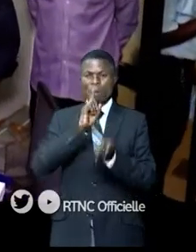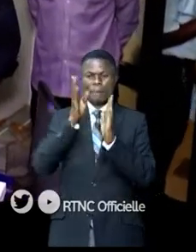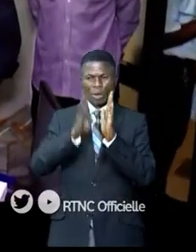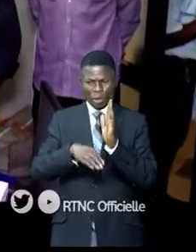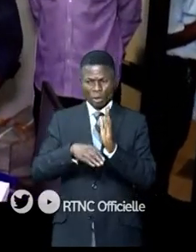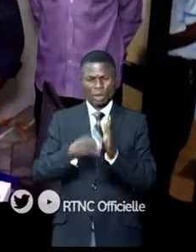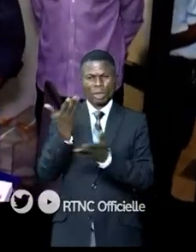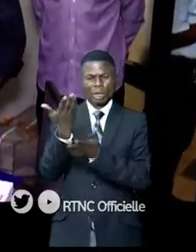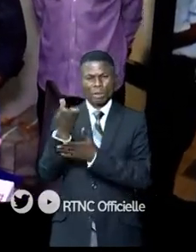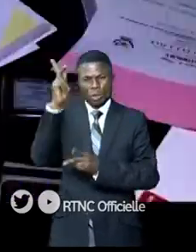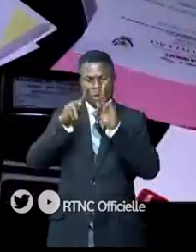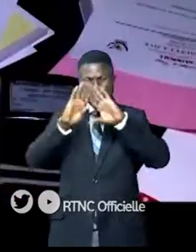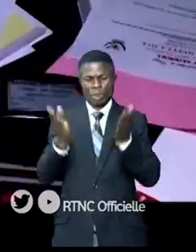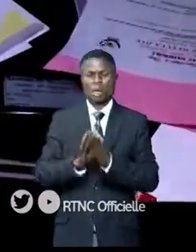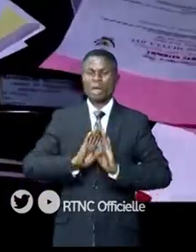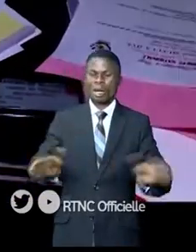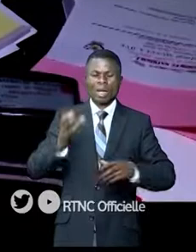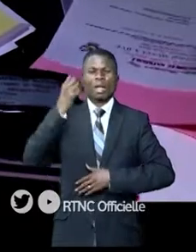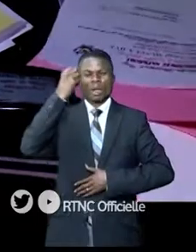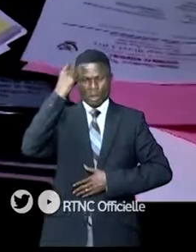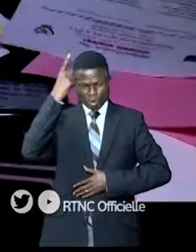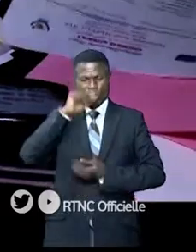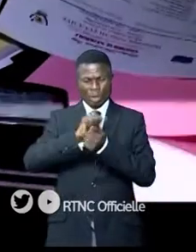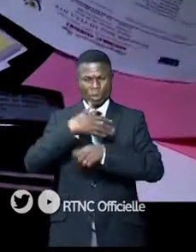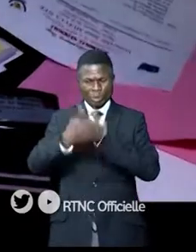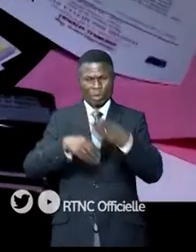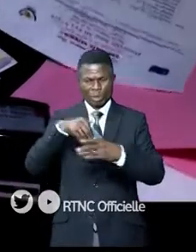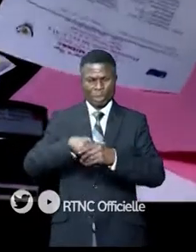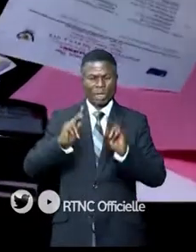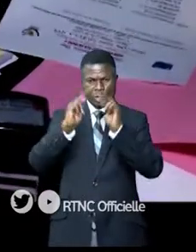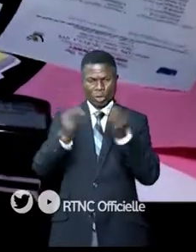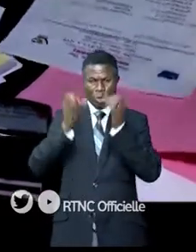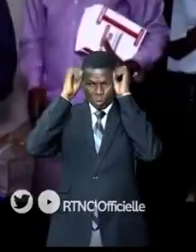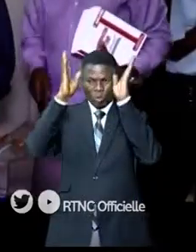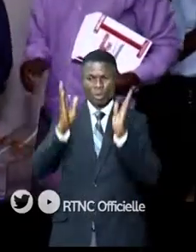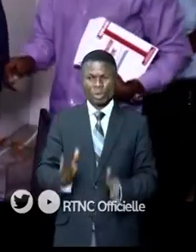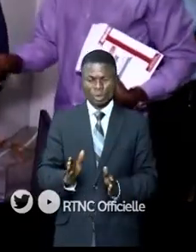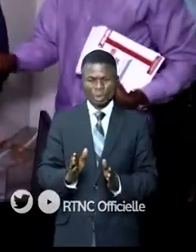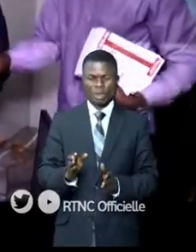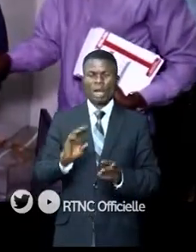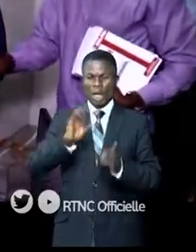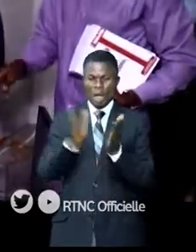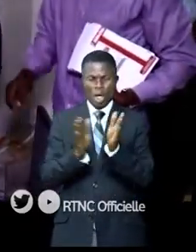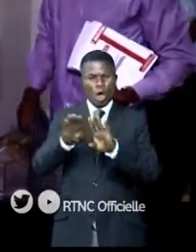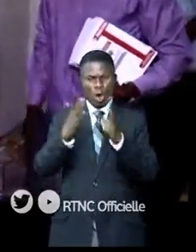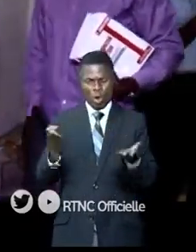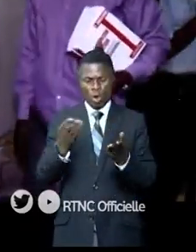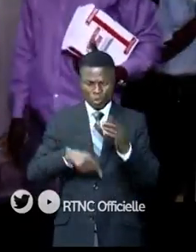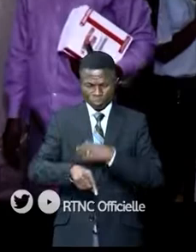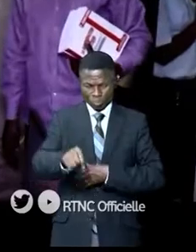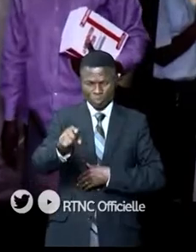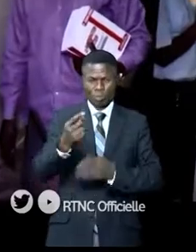offrira au peuple la possibilité de comprendre ce qui se passe dans ces secteurs alors que la reprise scolaire s'annonce